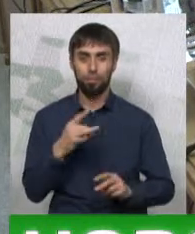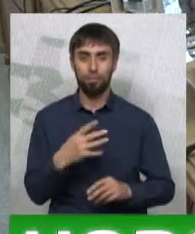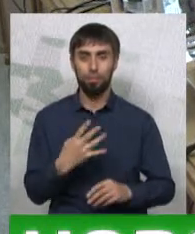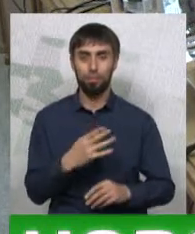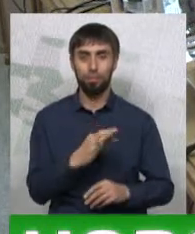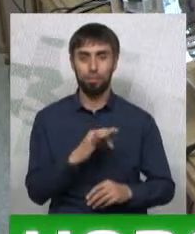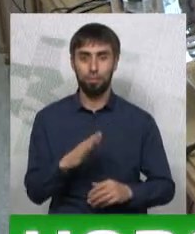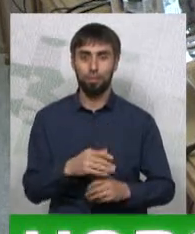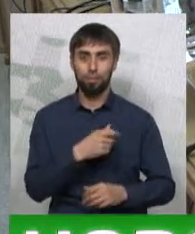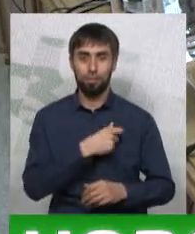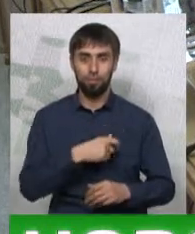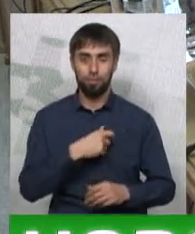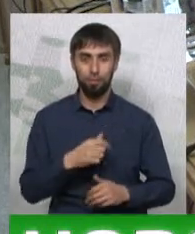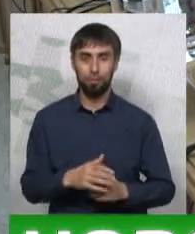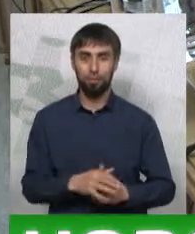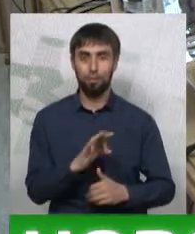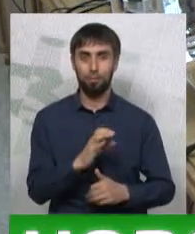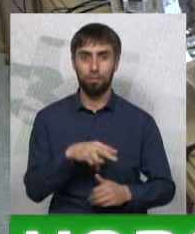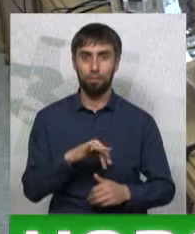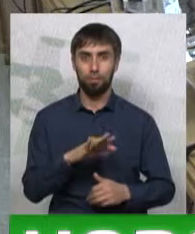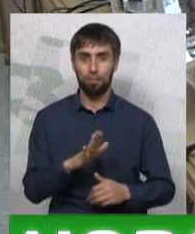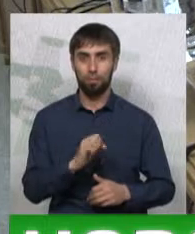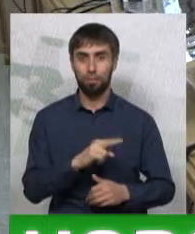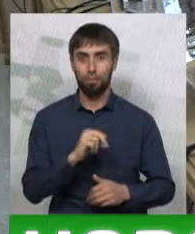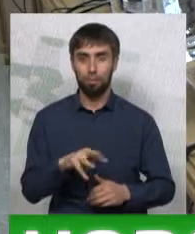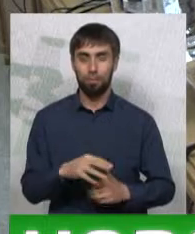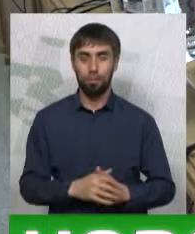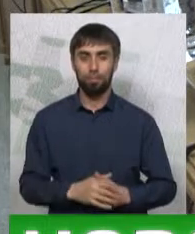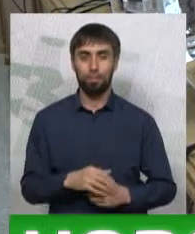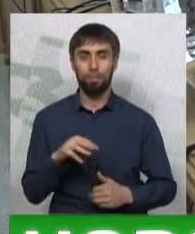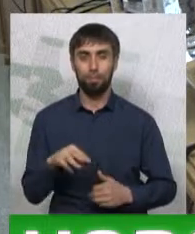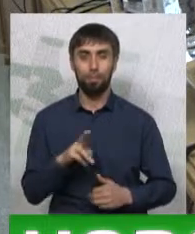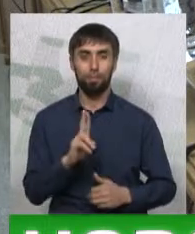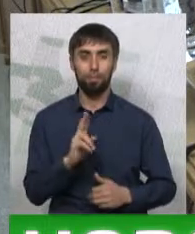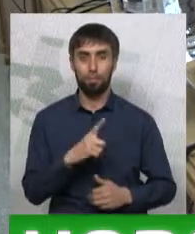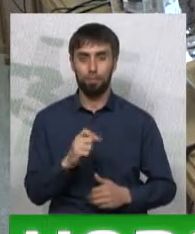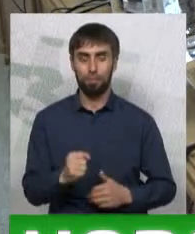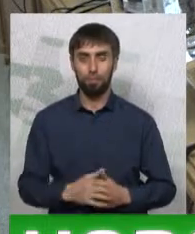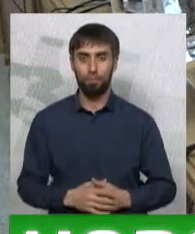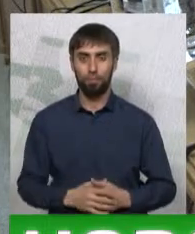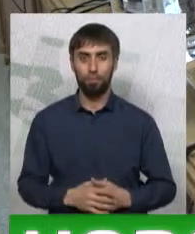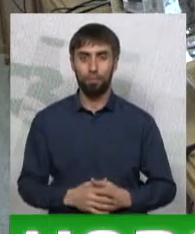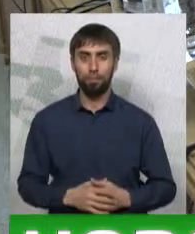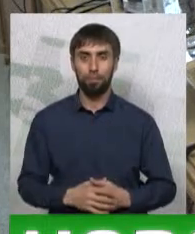4-го созыва депутата Аспиева Адама Махмутовича.